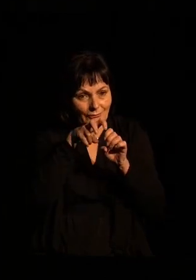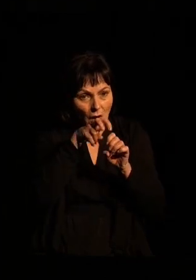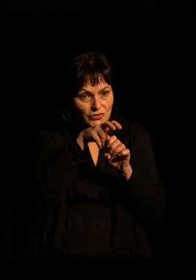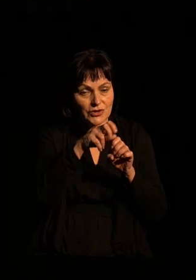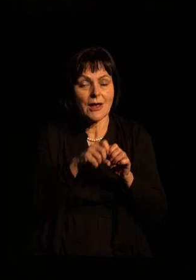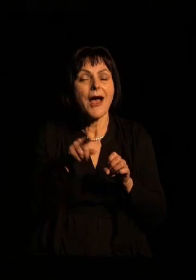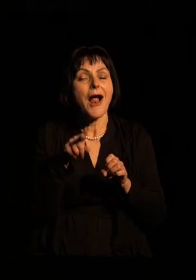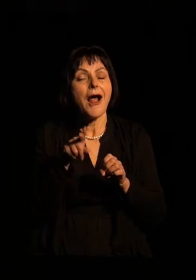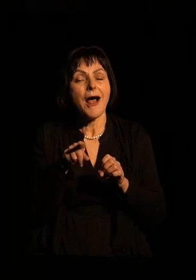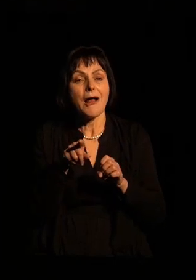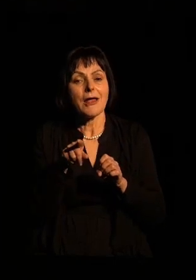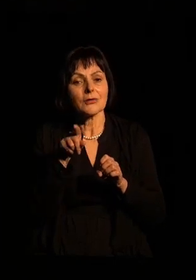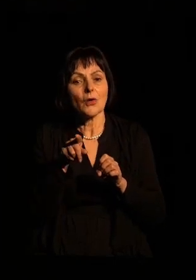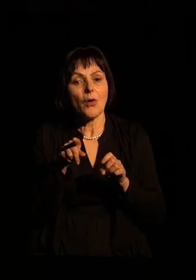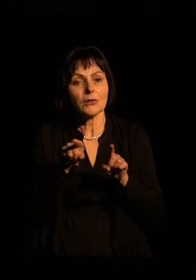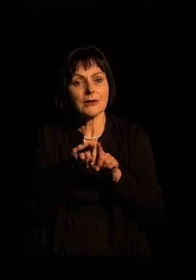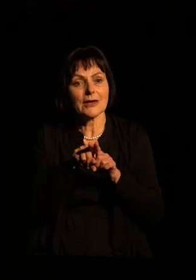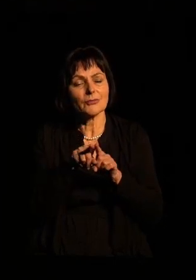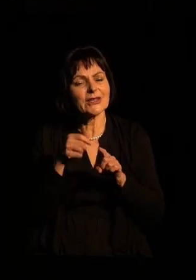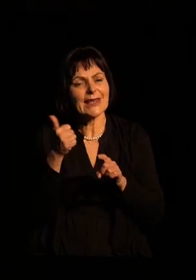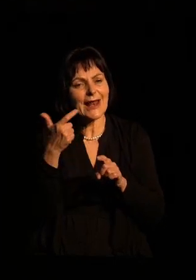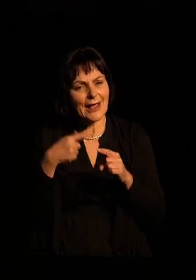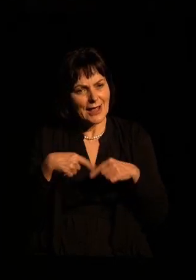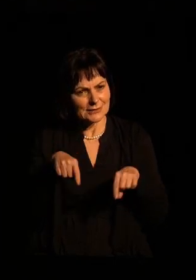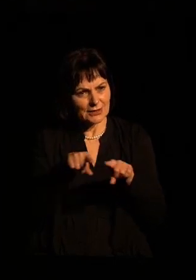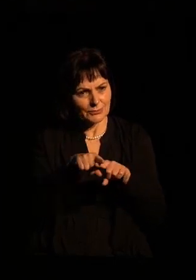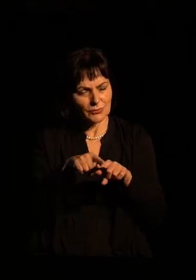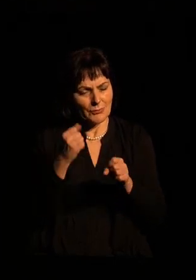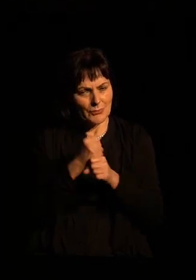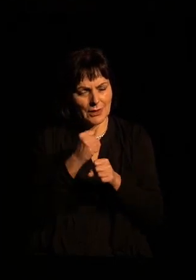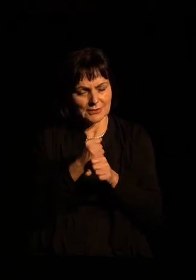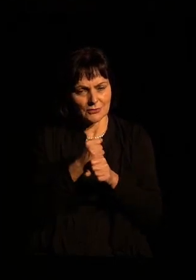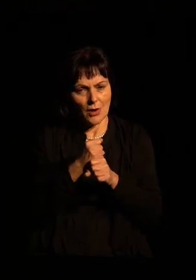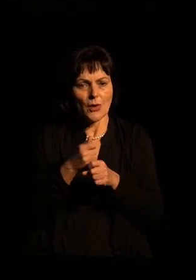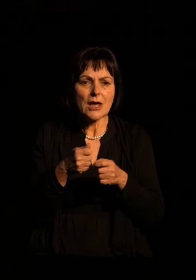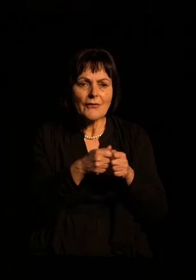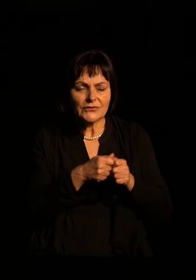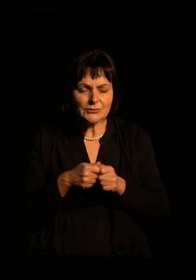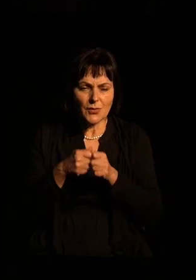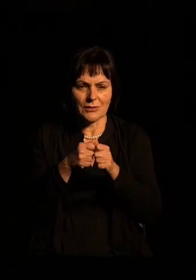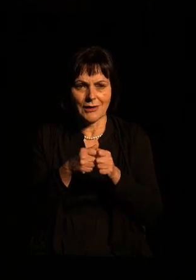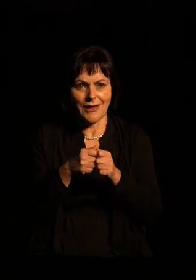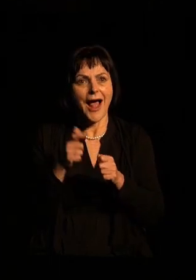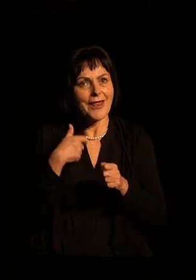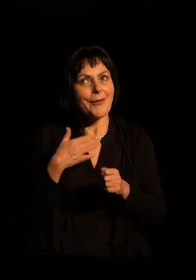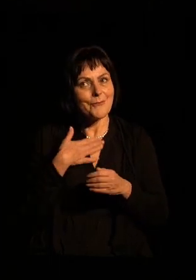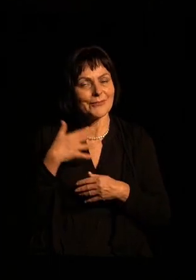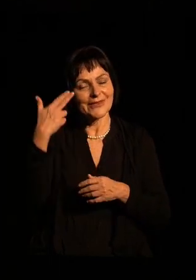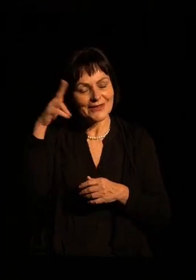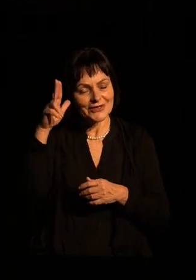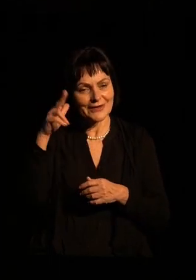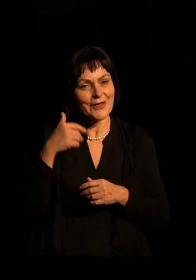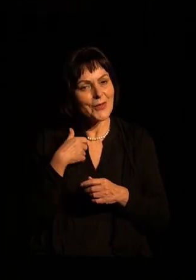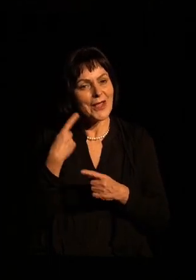na szczyt. Ale to też czasami trzeba nawet kilku zespołów, którzy pracują i wspólnie, ale wciąż mam nadzieję, bo